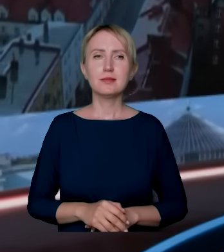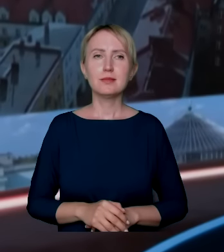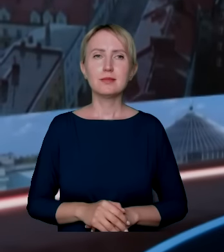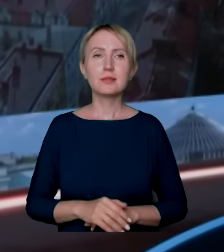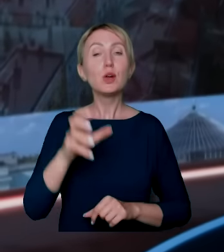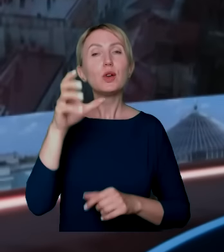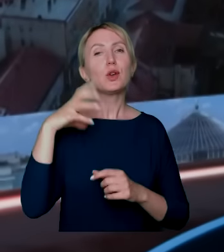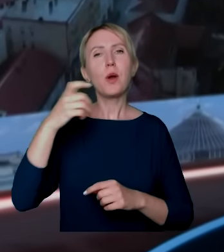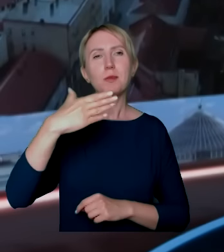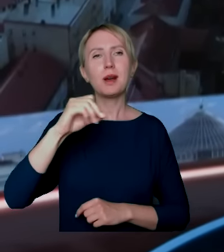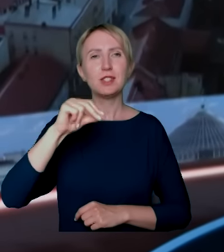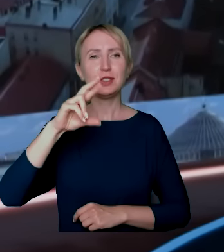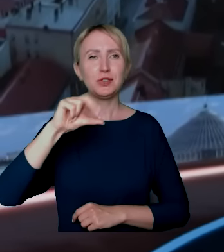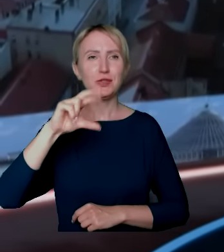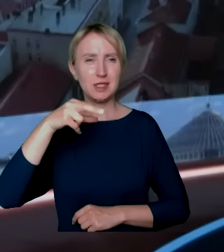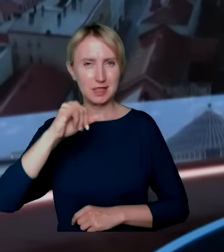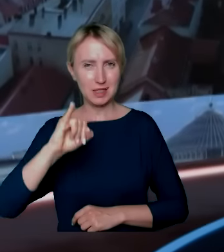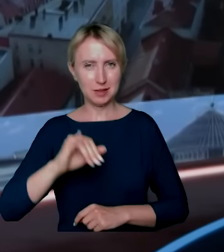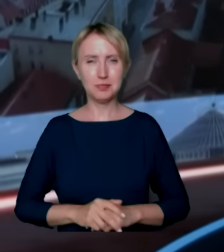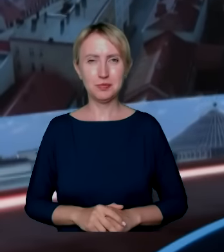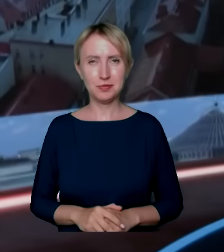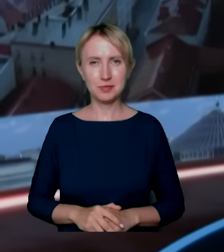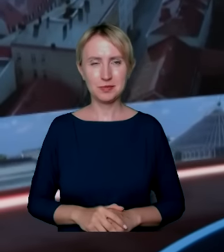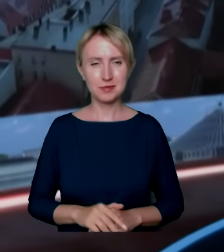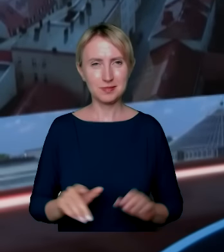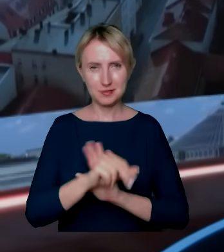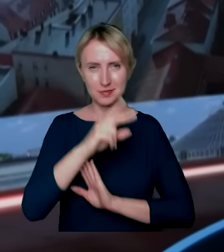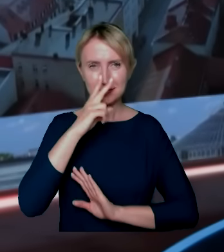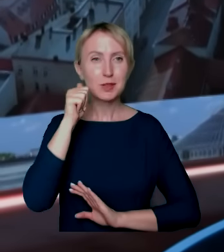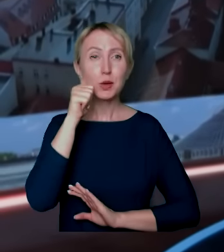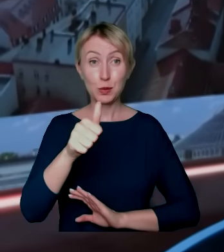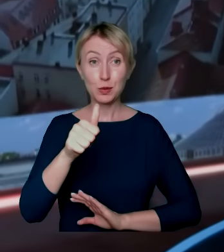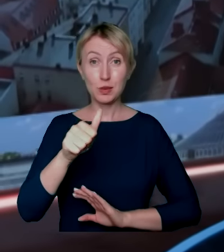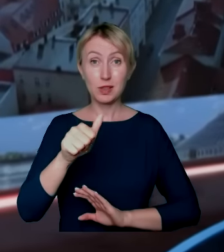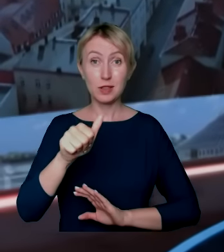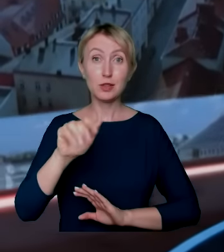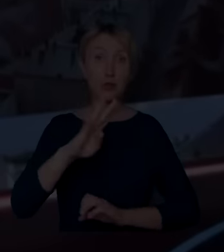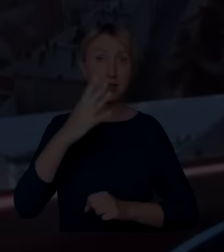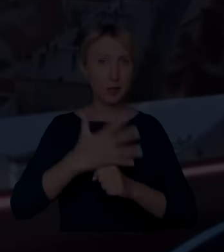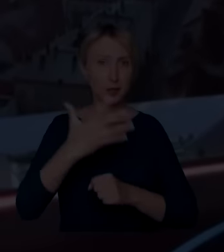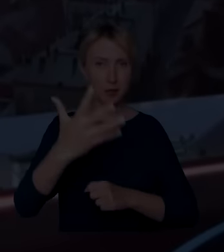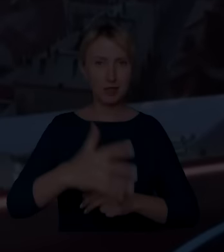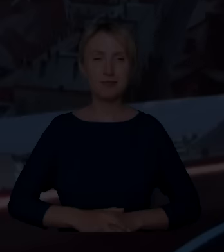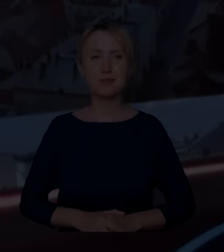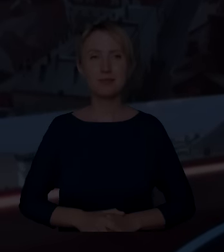Krajowej Rady Radiofonii i Telewizji. Do zobaczenia jutro o 16.55.